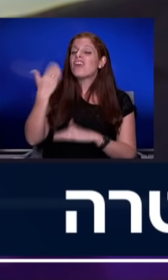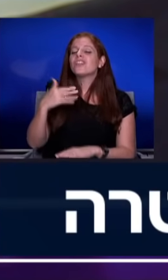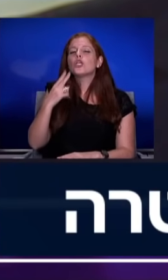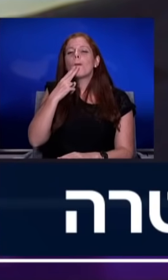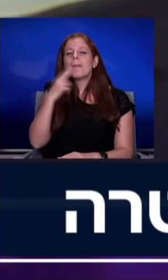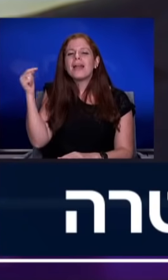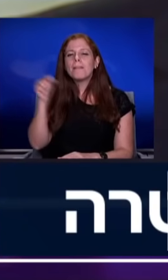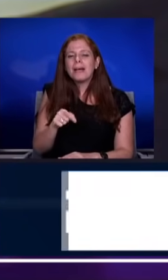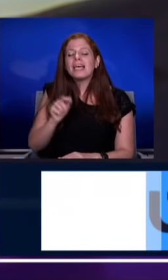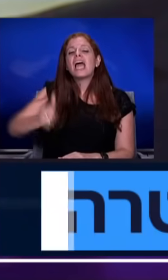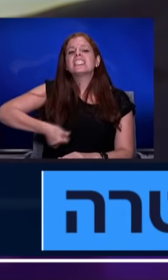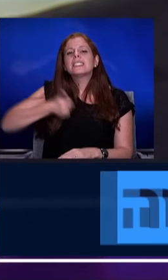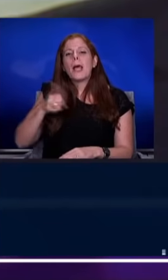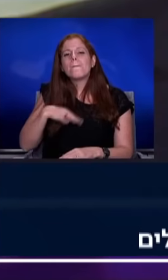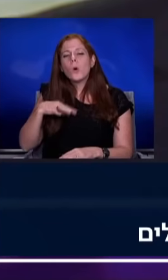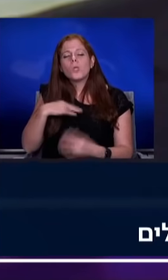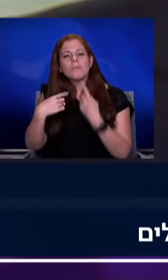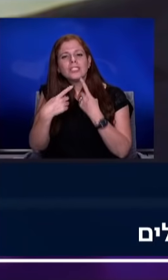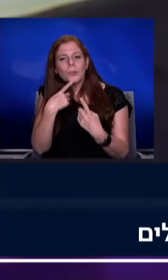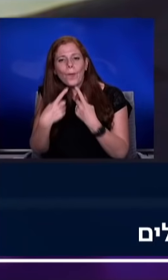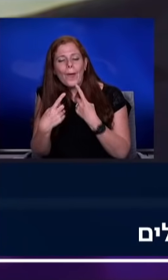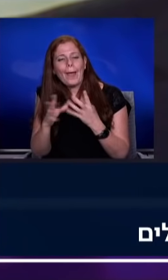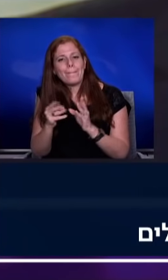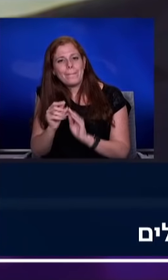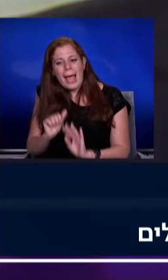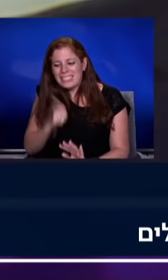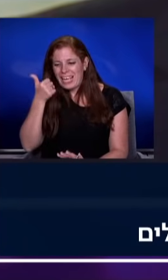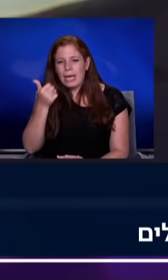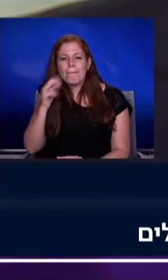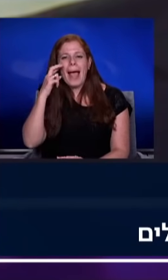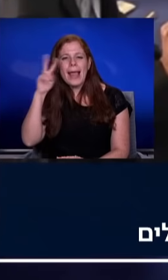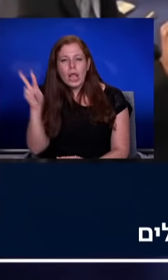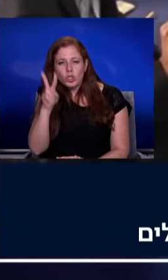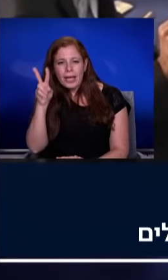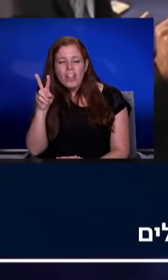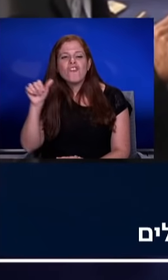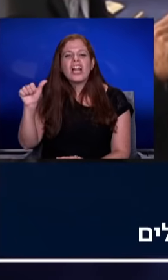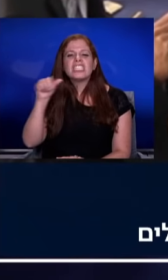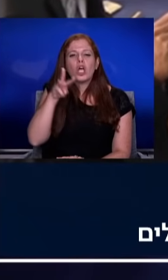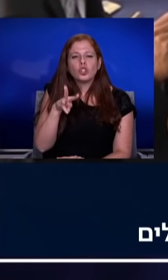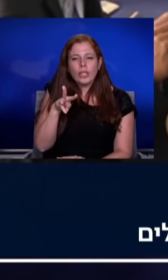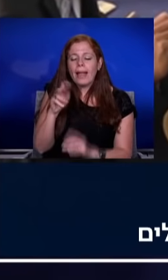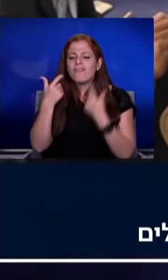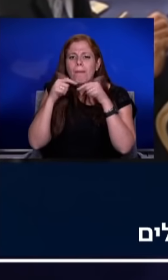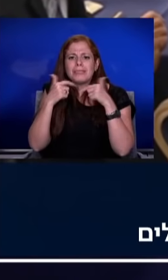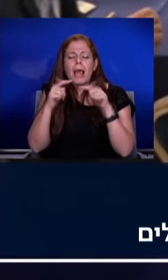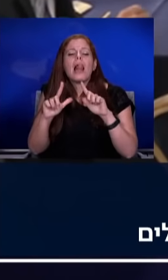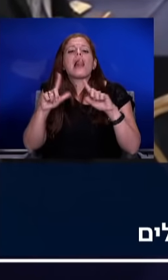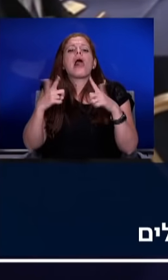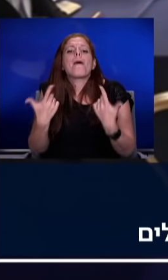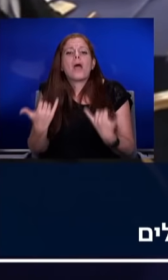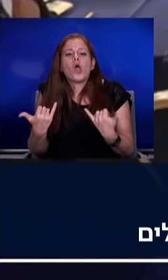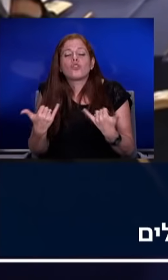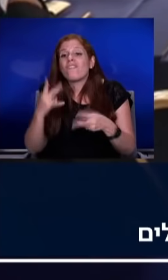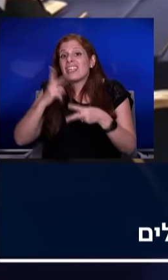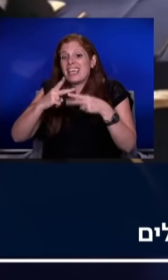שר הבריאות ניצן הורוביץ משוחח עם השרים איילת שקד ואלעזר שטרן, ולמעשה מסביר להם למה כרגע אין ירידה